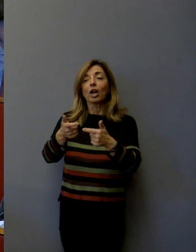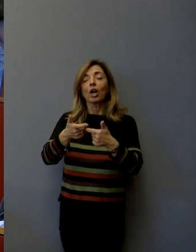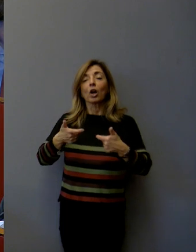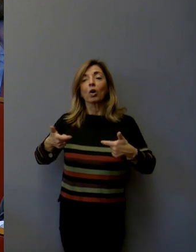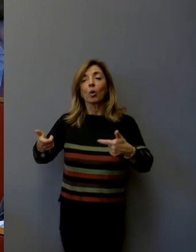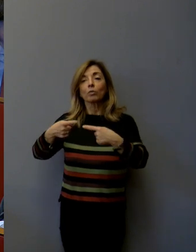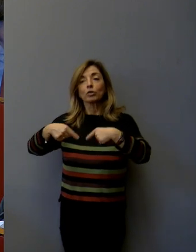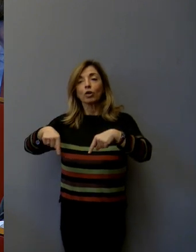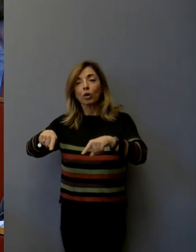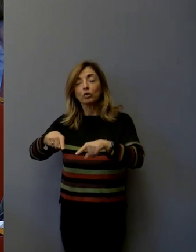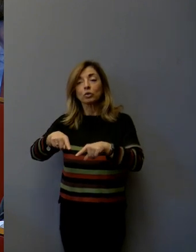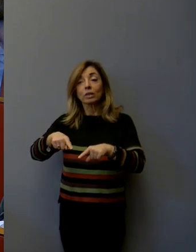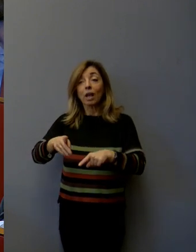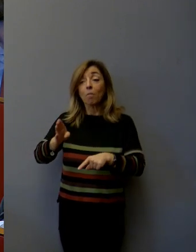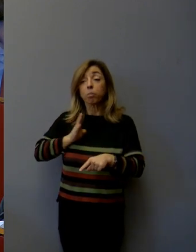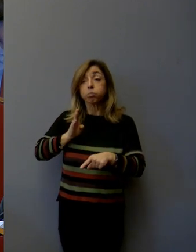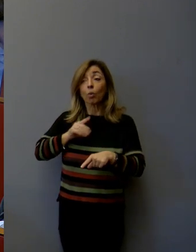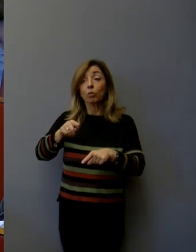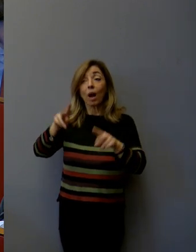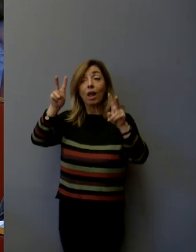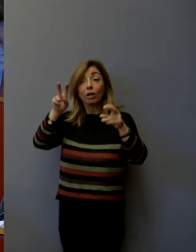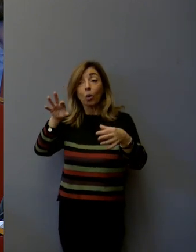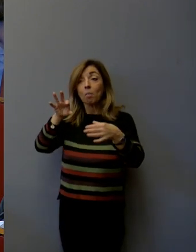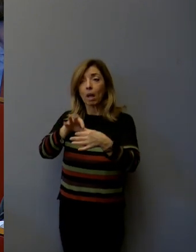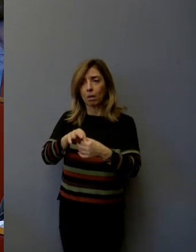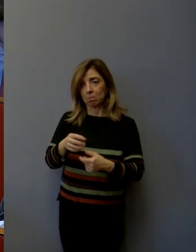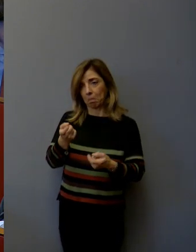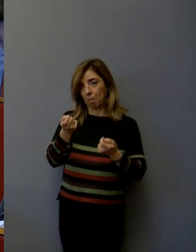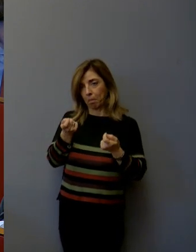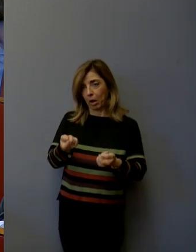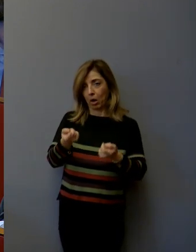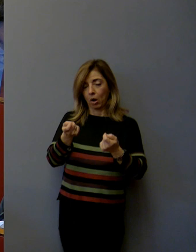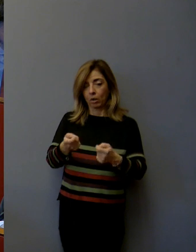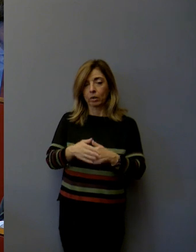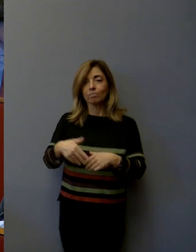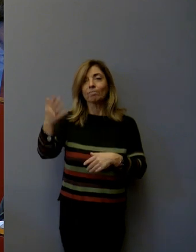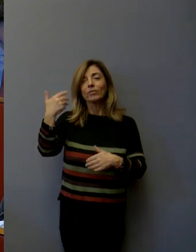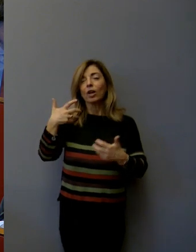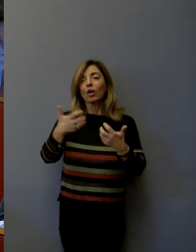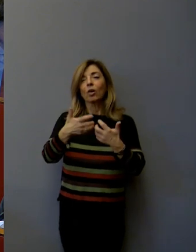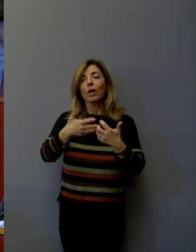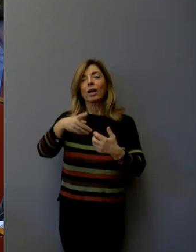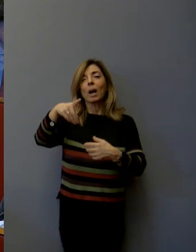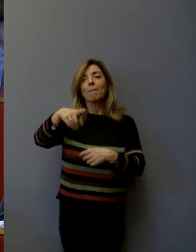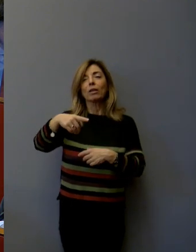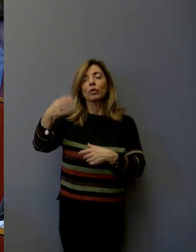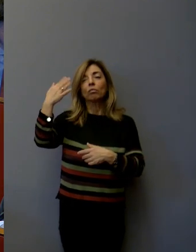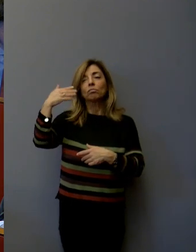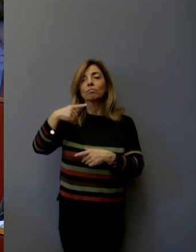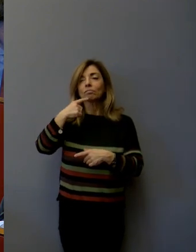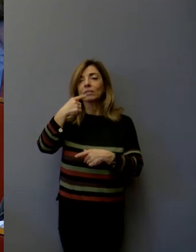temi se ne sono viste poche Come disse il mio collega Pandolfo in un'occasione molte commissioni